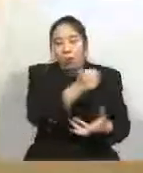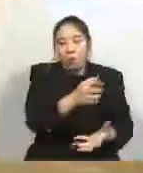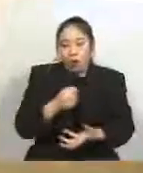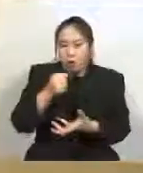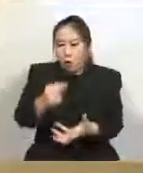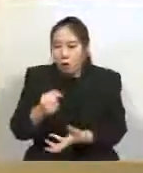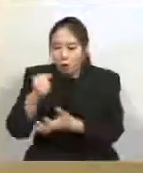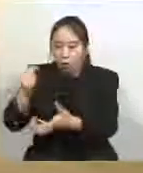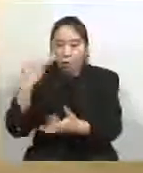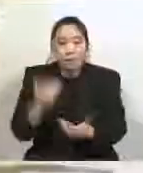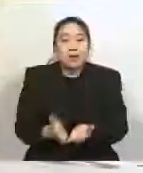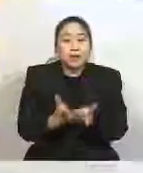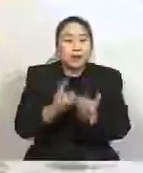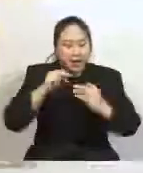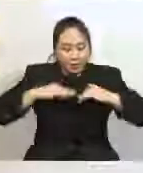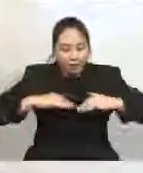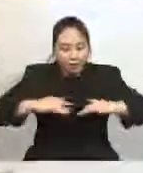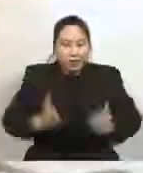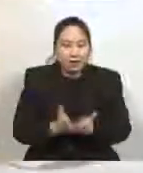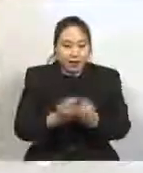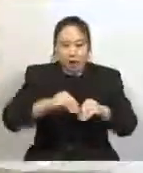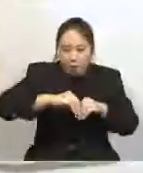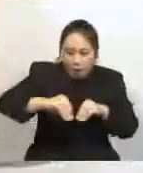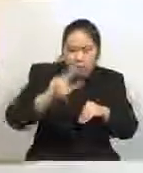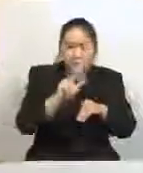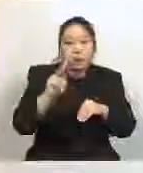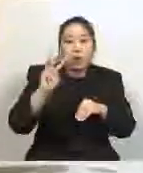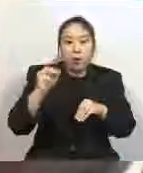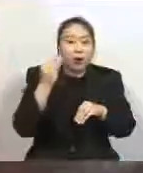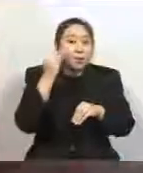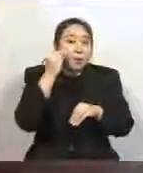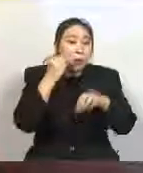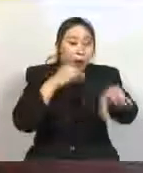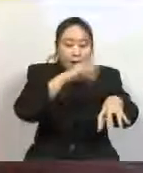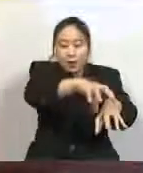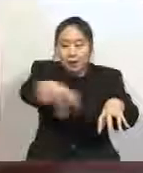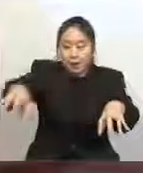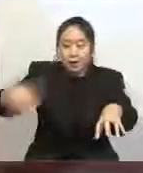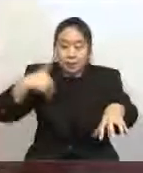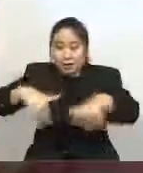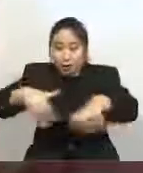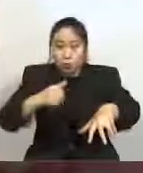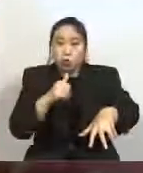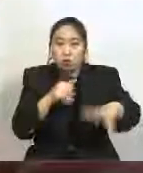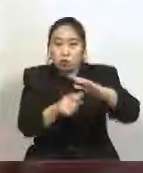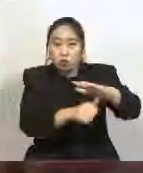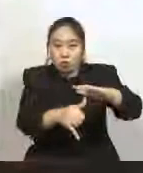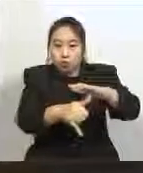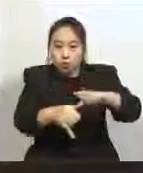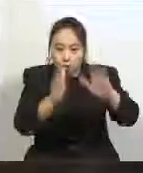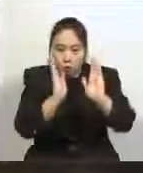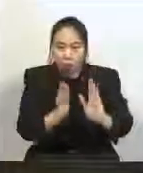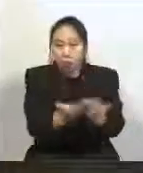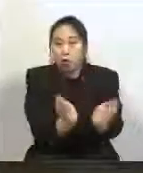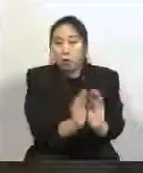เรือท้องแบนระยะทางกว่า3กิโลเมตรเข้าไปในตัวหมู่บ้านคูสว่างที่มีประชาชนอาศัยอยู่จำนวน